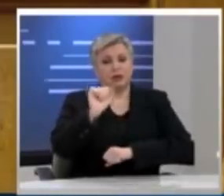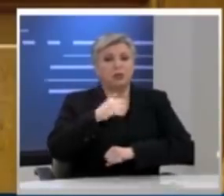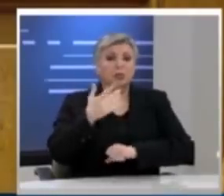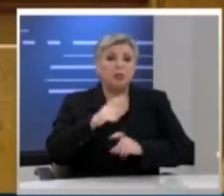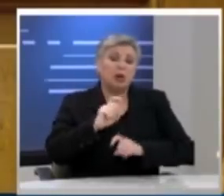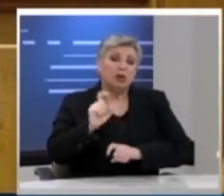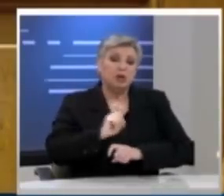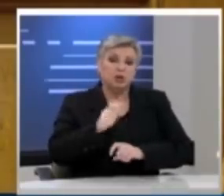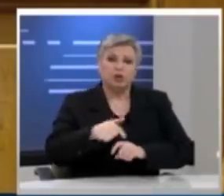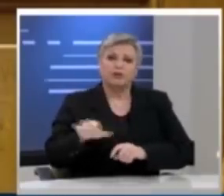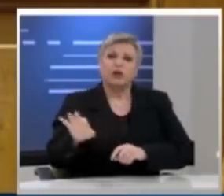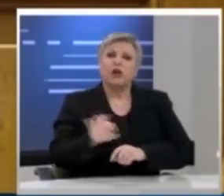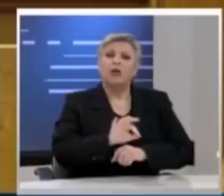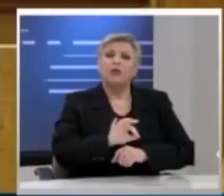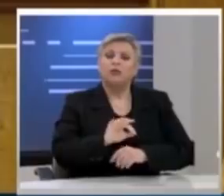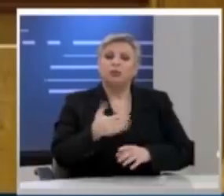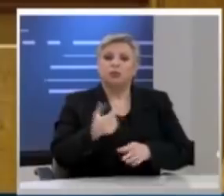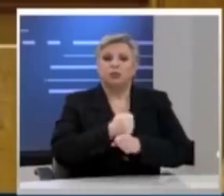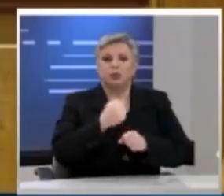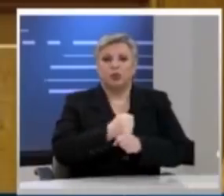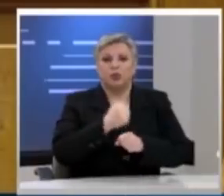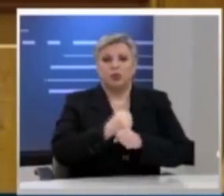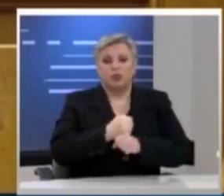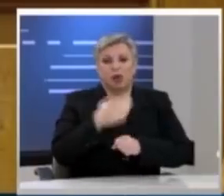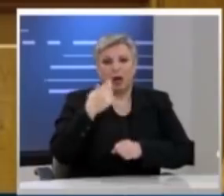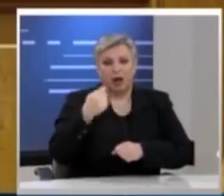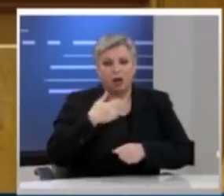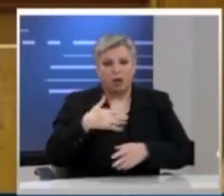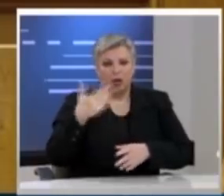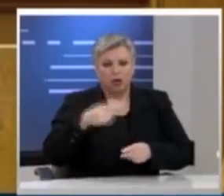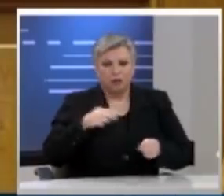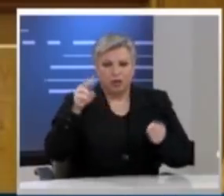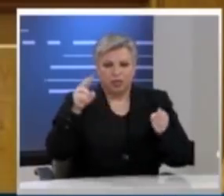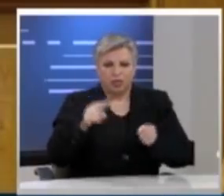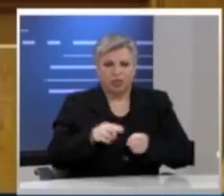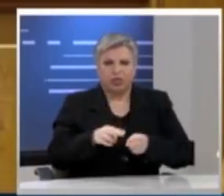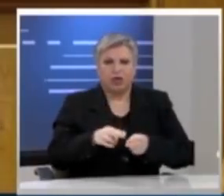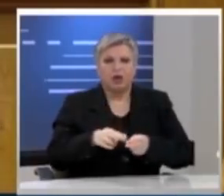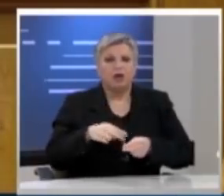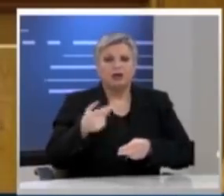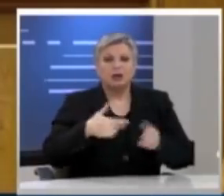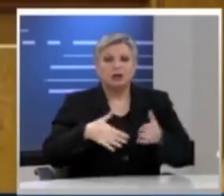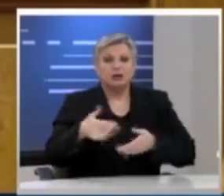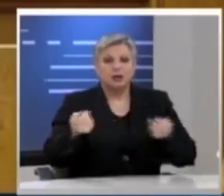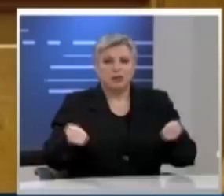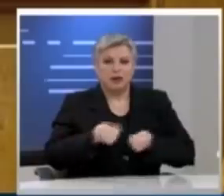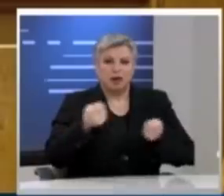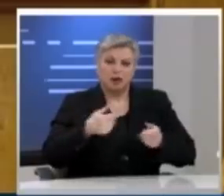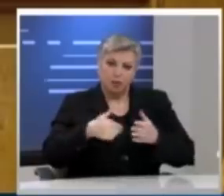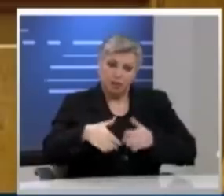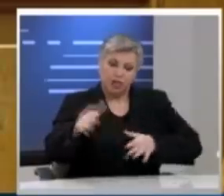πρόσκαιρα μια θέση στο σκοτεινιασμένα ήλιο της αγοράς εργασίας θα φτάσει σε πρωτόγνωρα